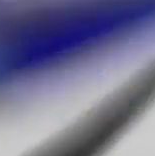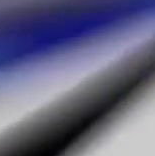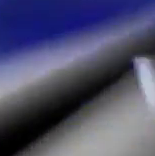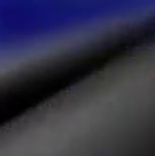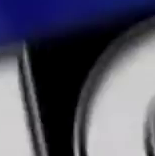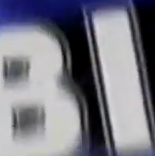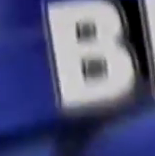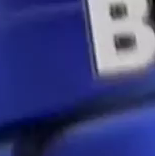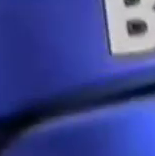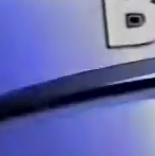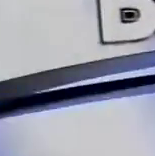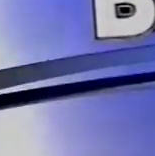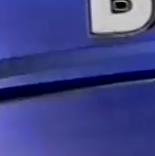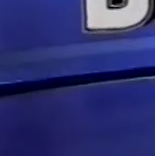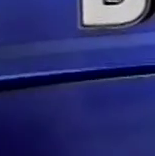Музика